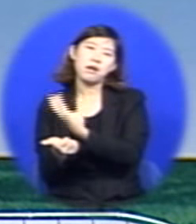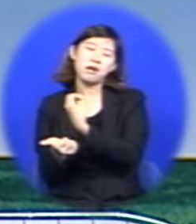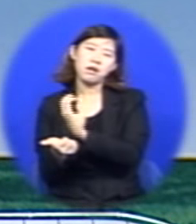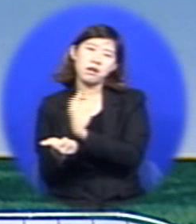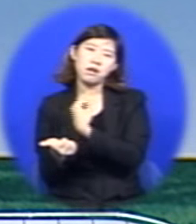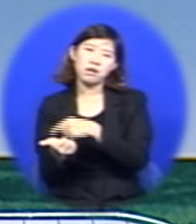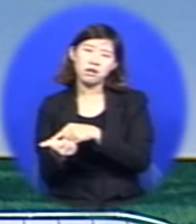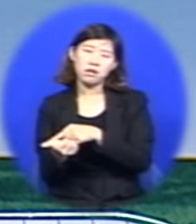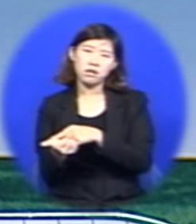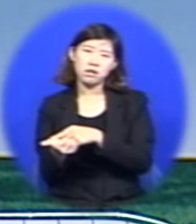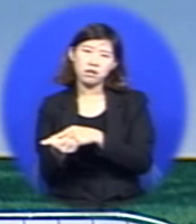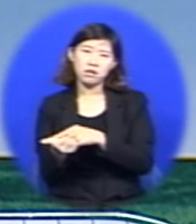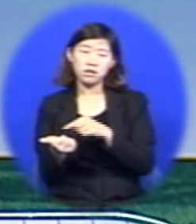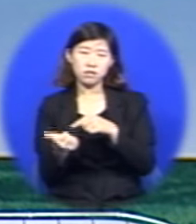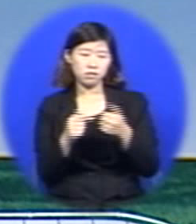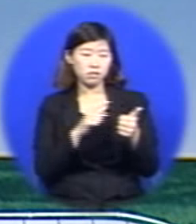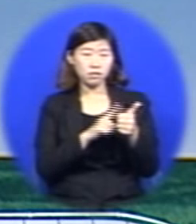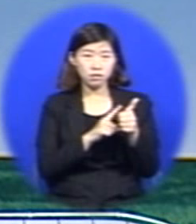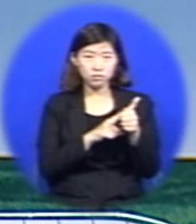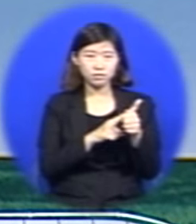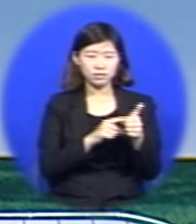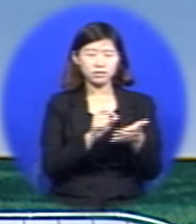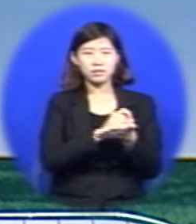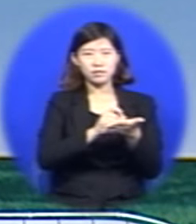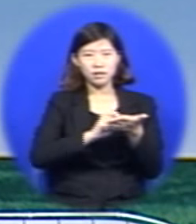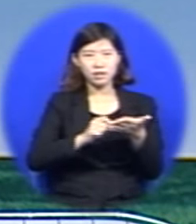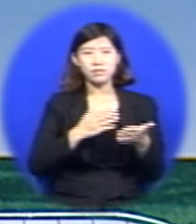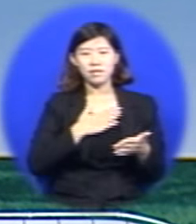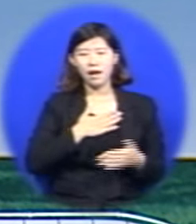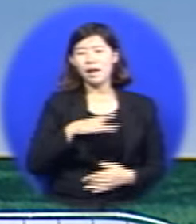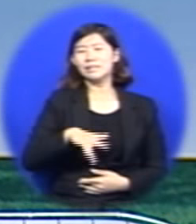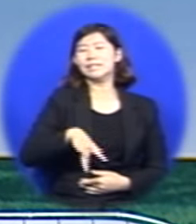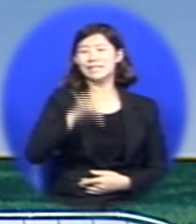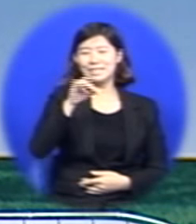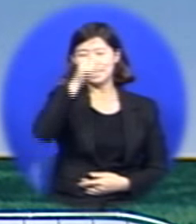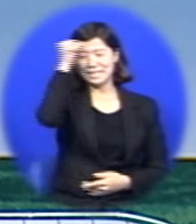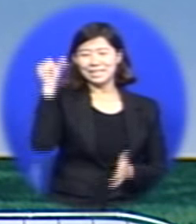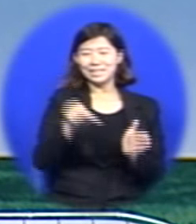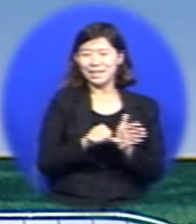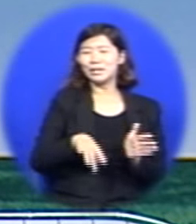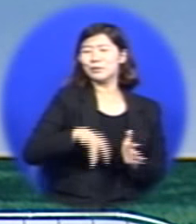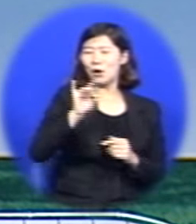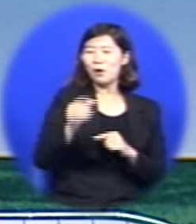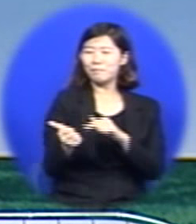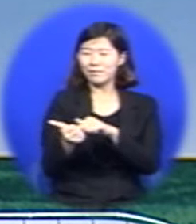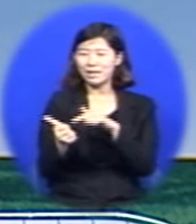게리슨 존스는 내가 최초로 그리스도인으로 회심시킨 사람입니다.